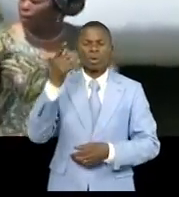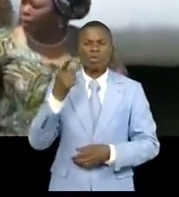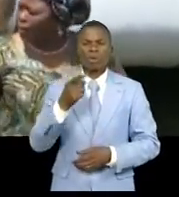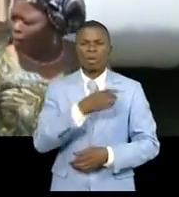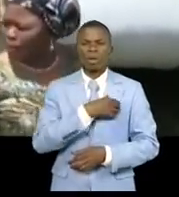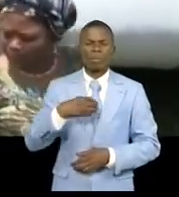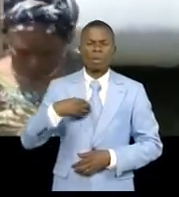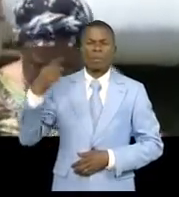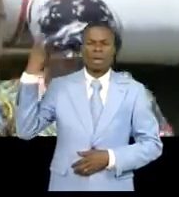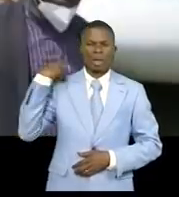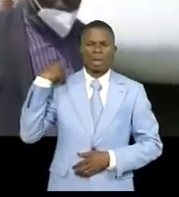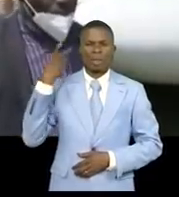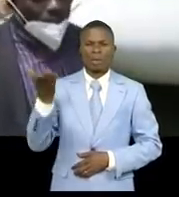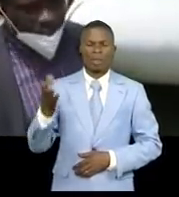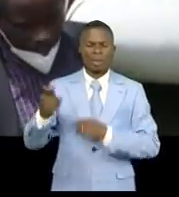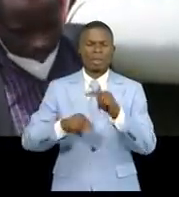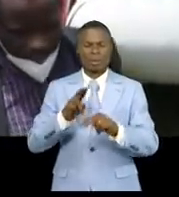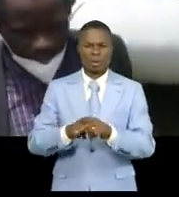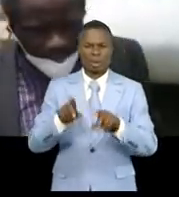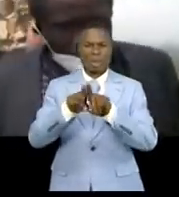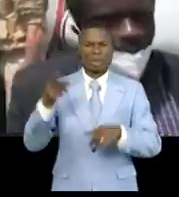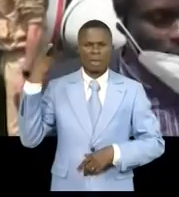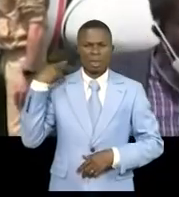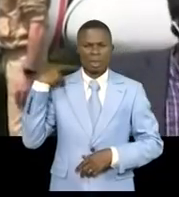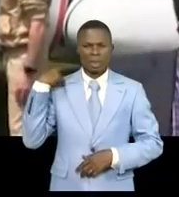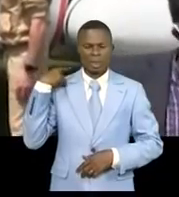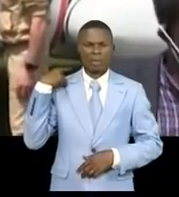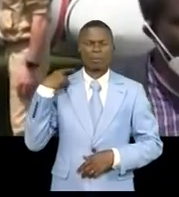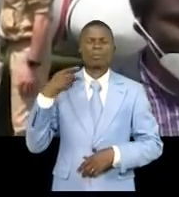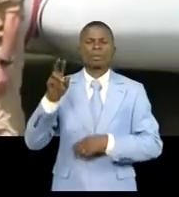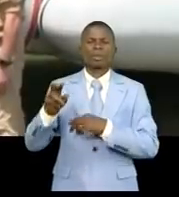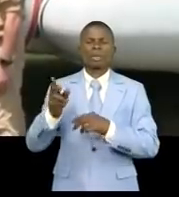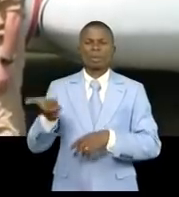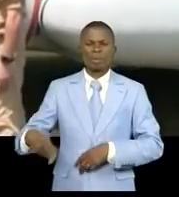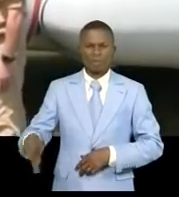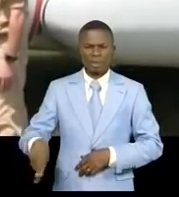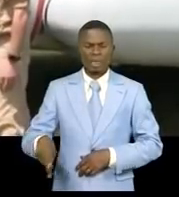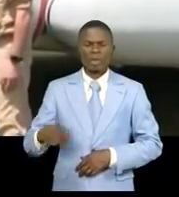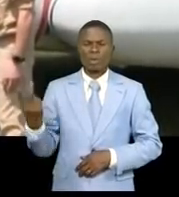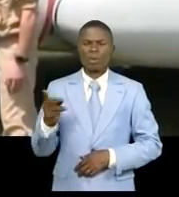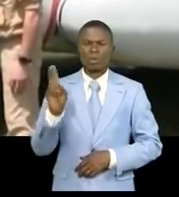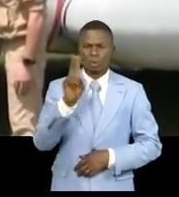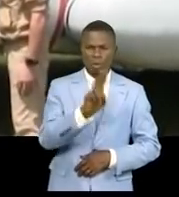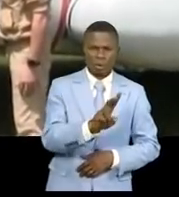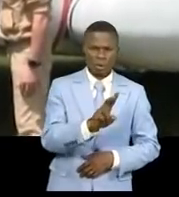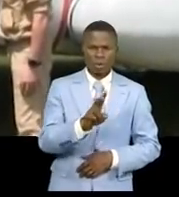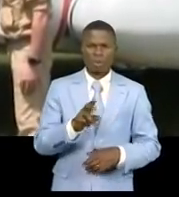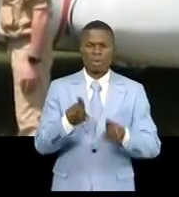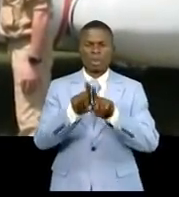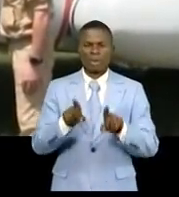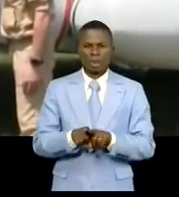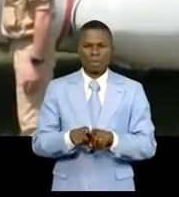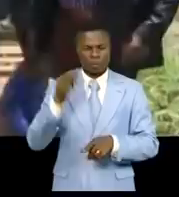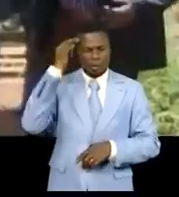Adolphine Moulay Biayoua, député national, et l'honorable Augustin Kunda Matungo, député provincial, Jospin Bitafuana Mukono,